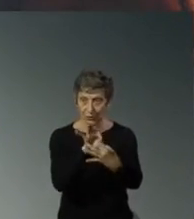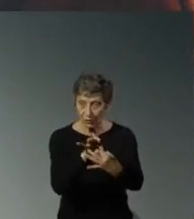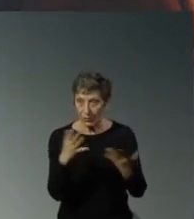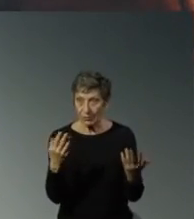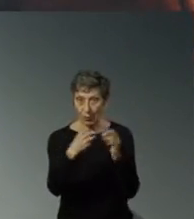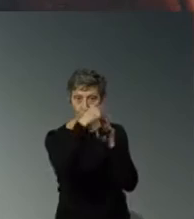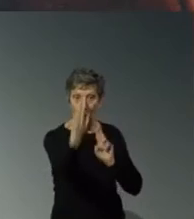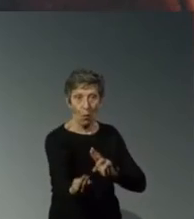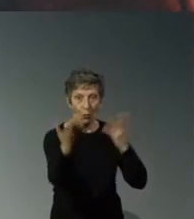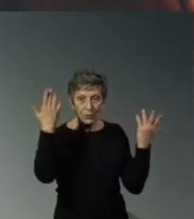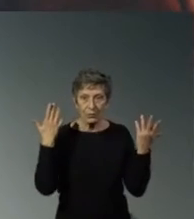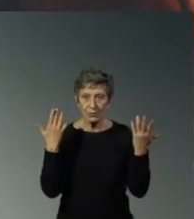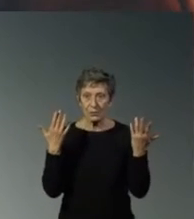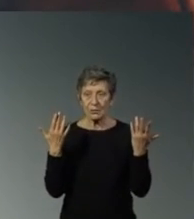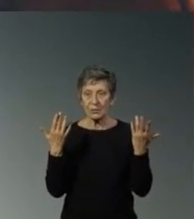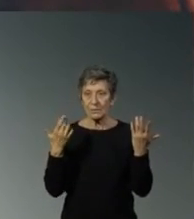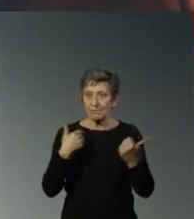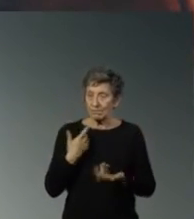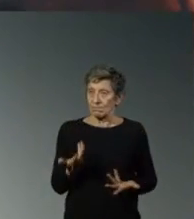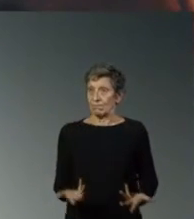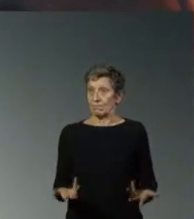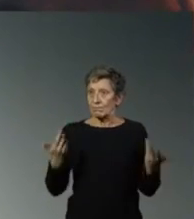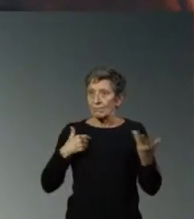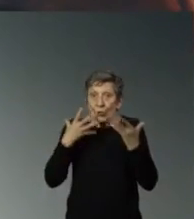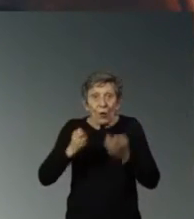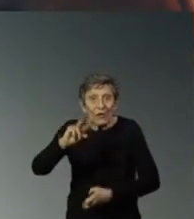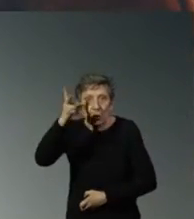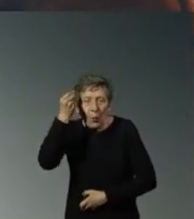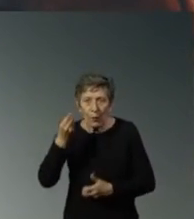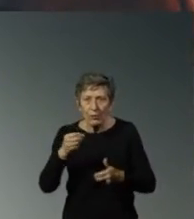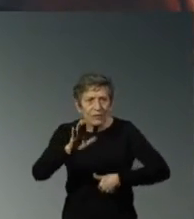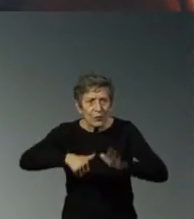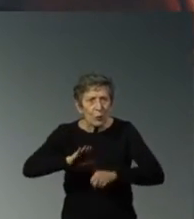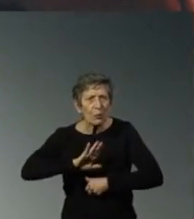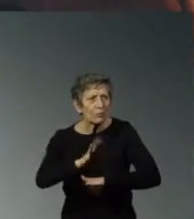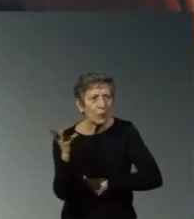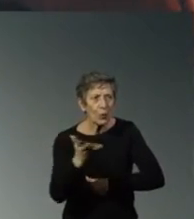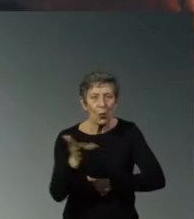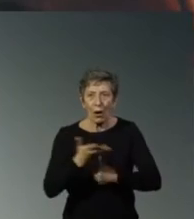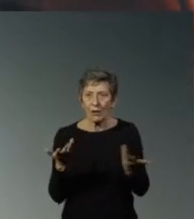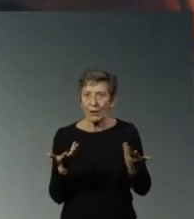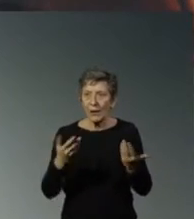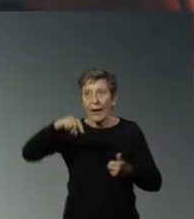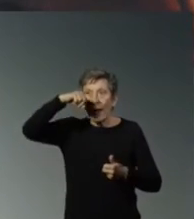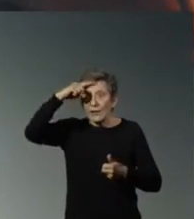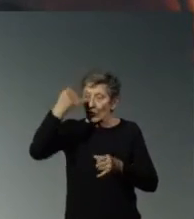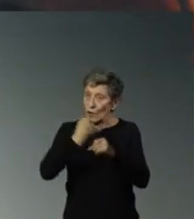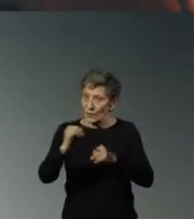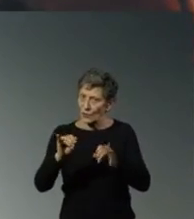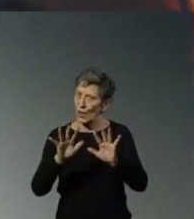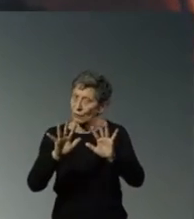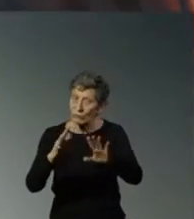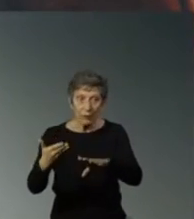un pont, je me suis dit, mais j'ai envie de comprendre en fait comment ça marche. Et avant même de parler d'intelligence artificielle,